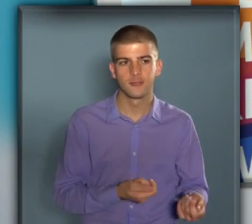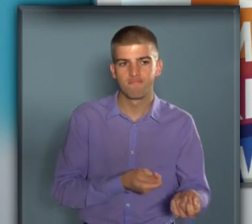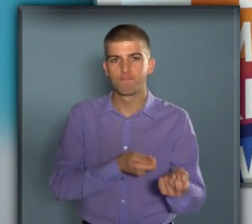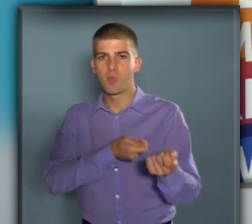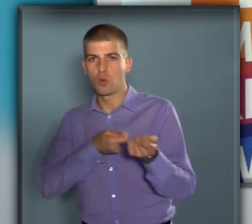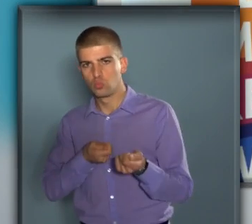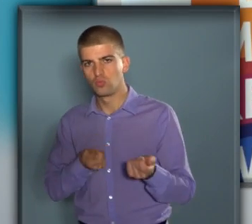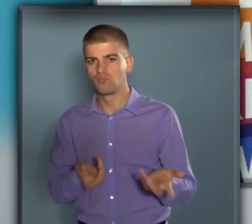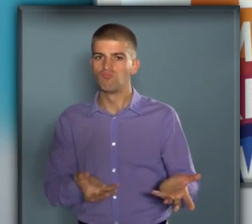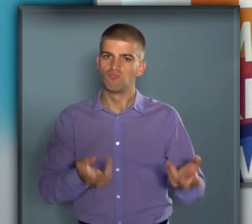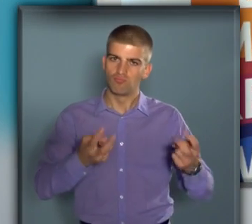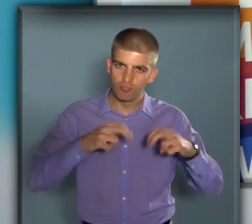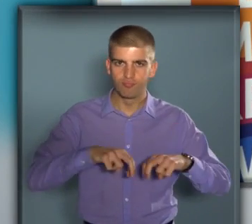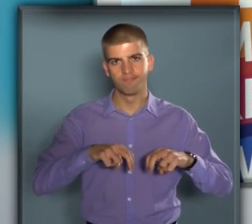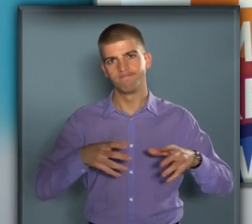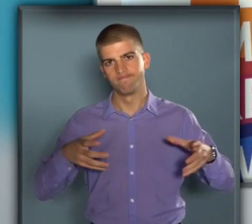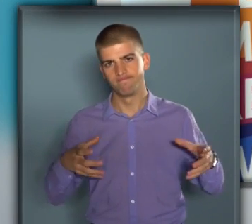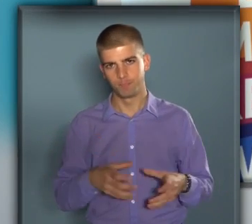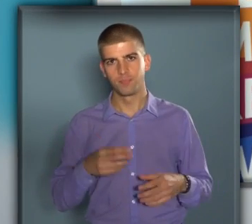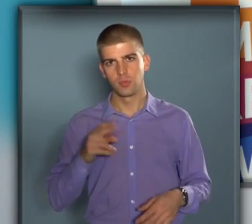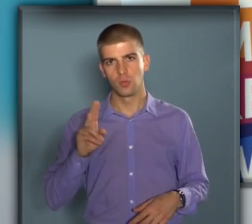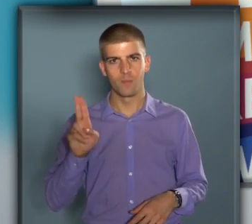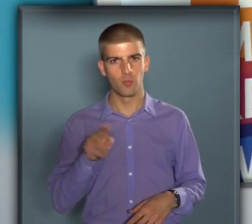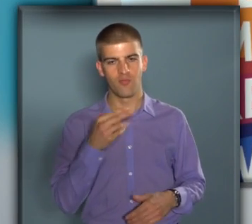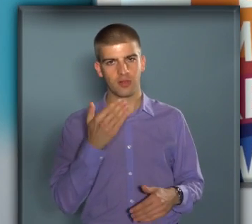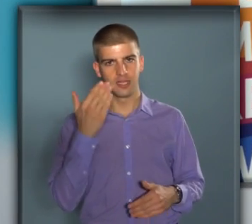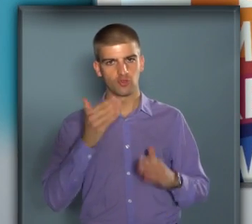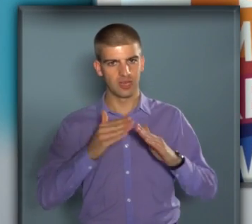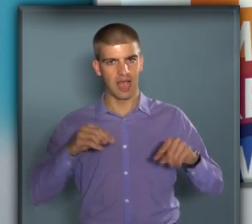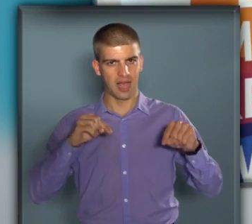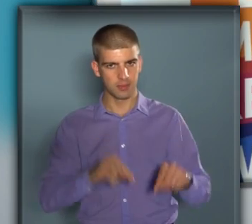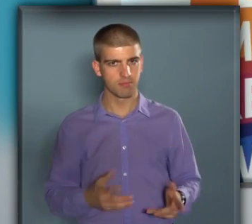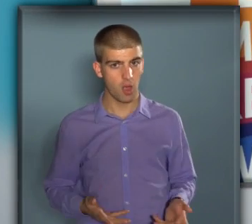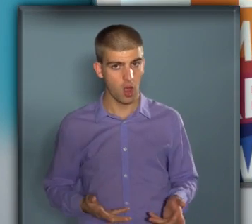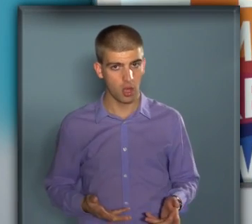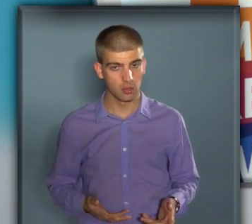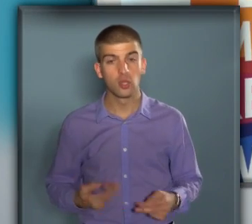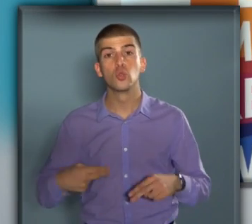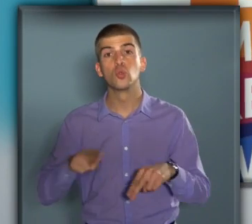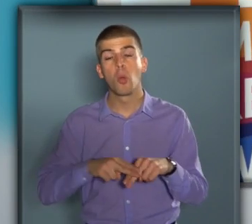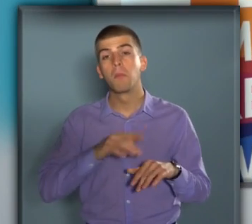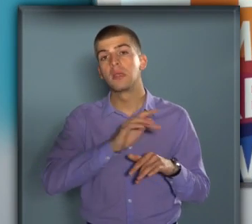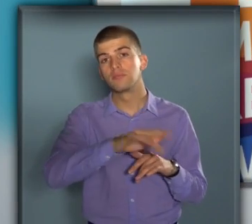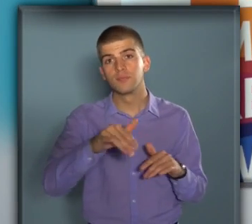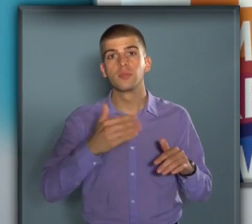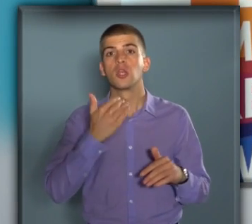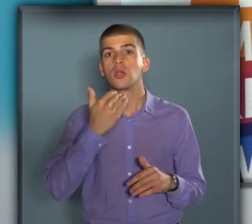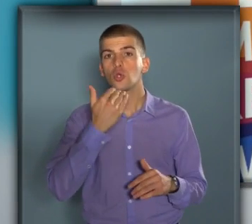ők a legkevésbé vannak jelen a művelődési házaknak az életében, de a többi telephelyünkön is, akár a Köszibe,